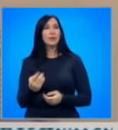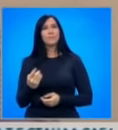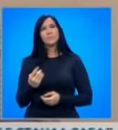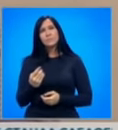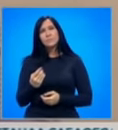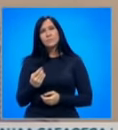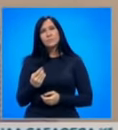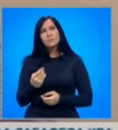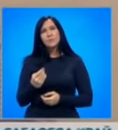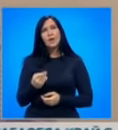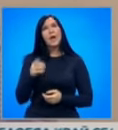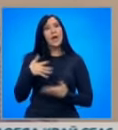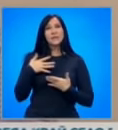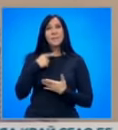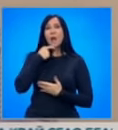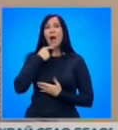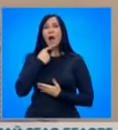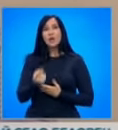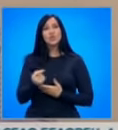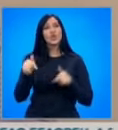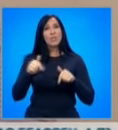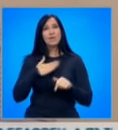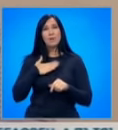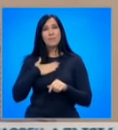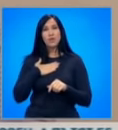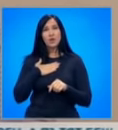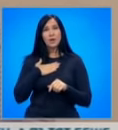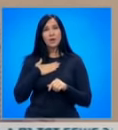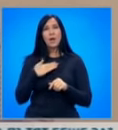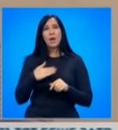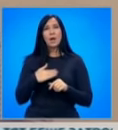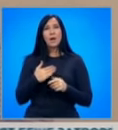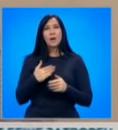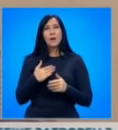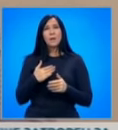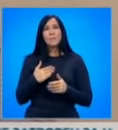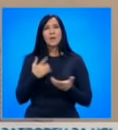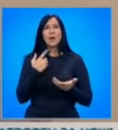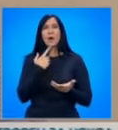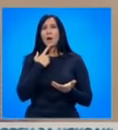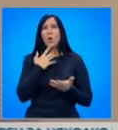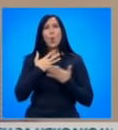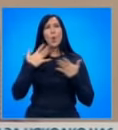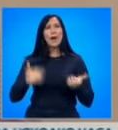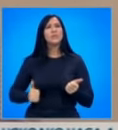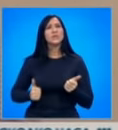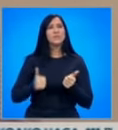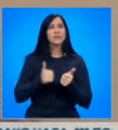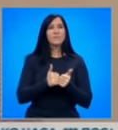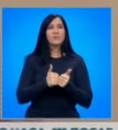Ивен за почеток да споменам дека денеска имаше голема застапеност во македонските медиуми